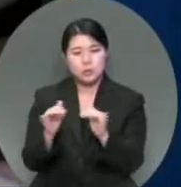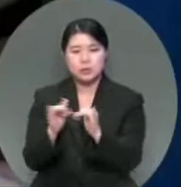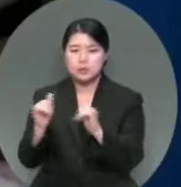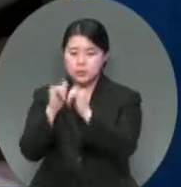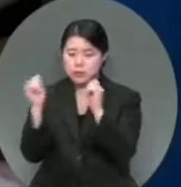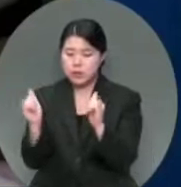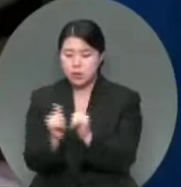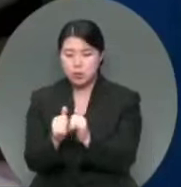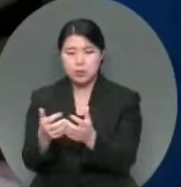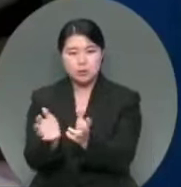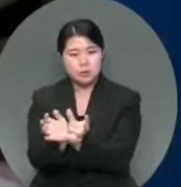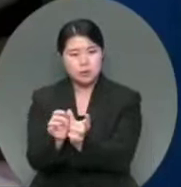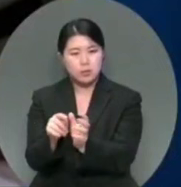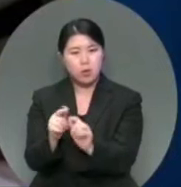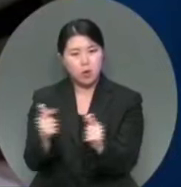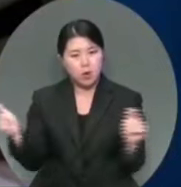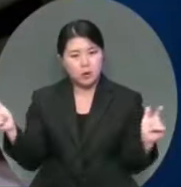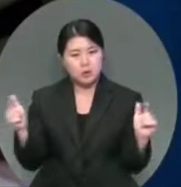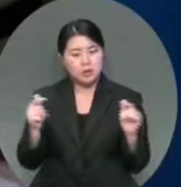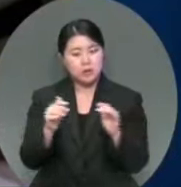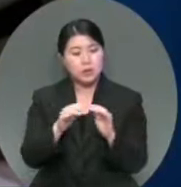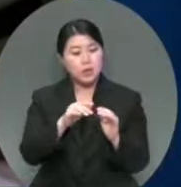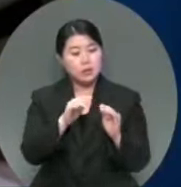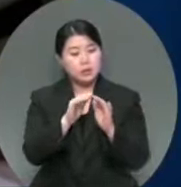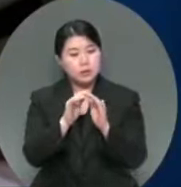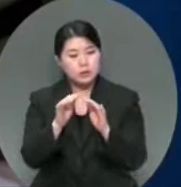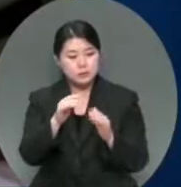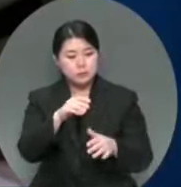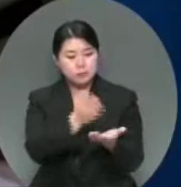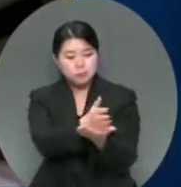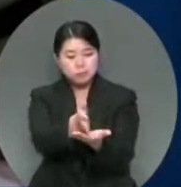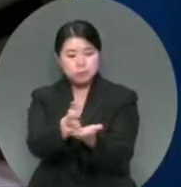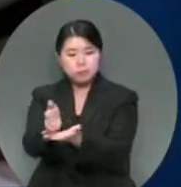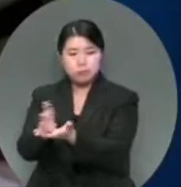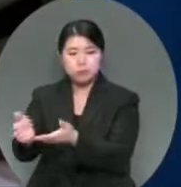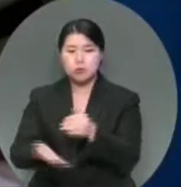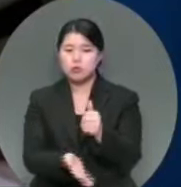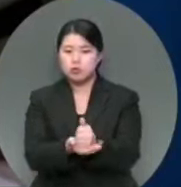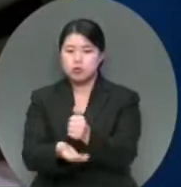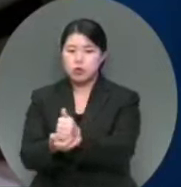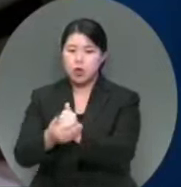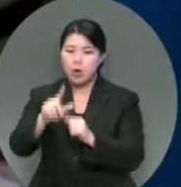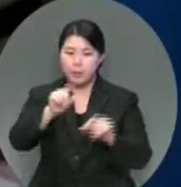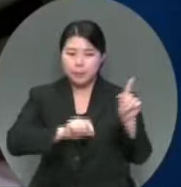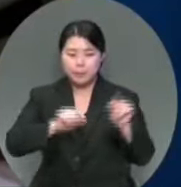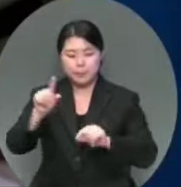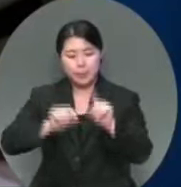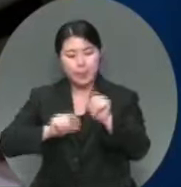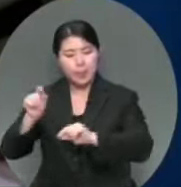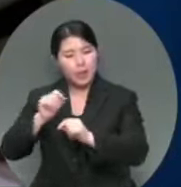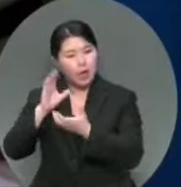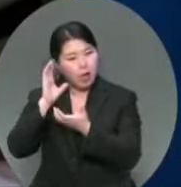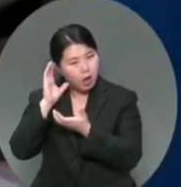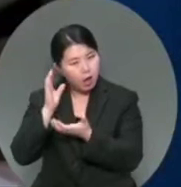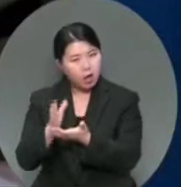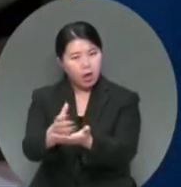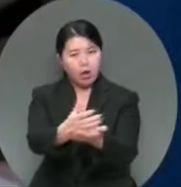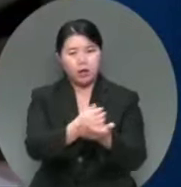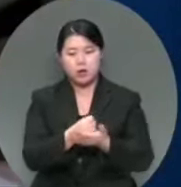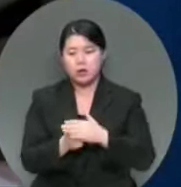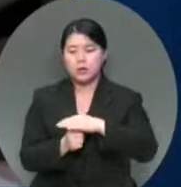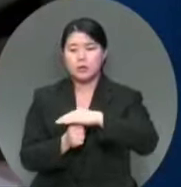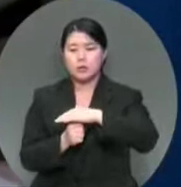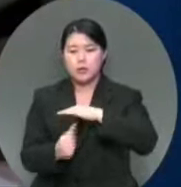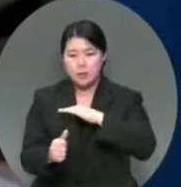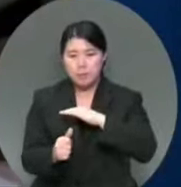등 다양한 사회 계층으로부터 후보를 추천받거나 의견을 들은 후 각 사회계층의 대표성이 반영될 수